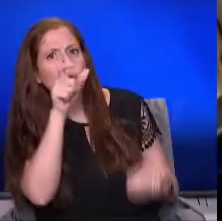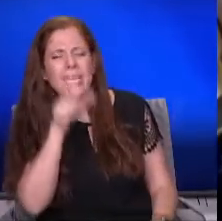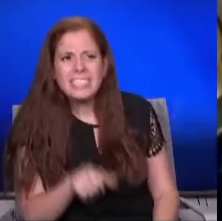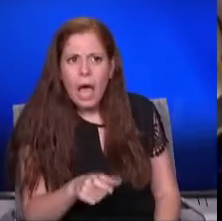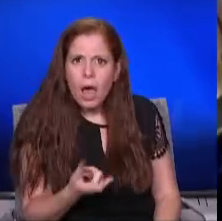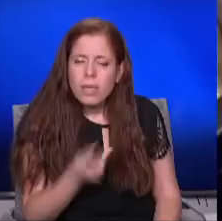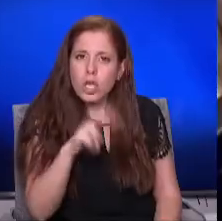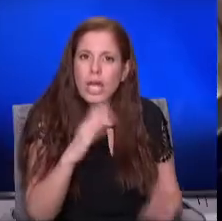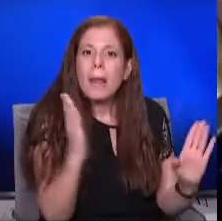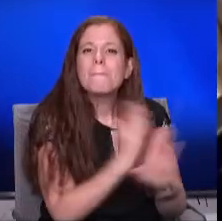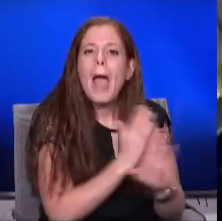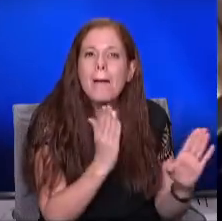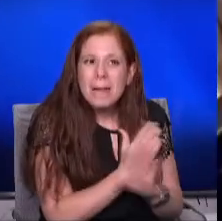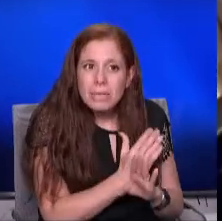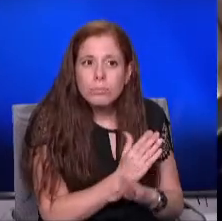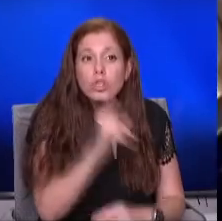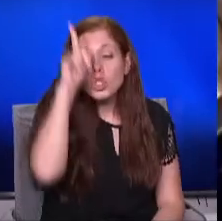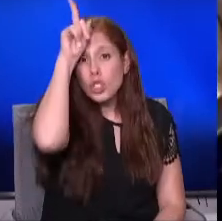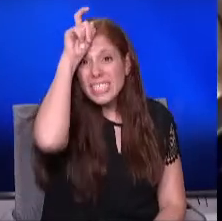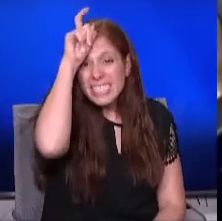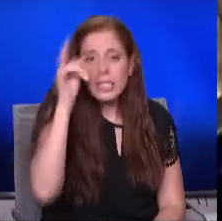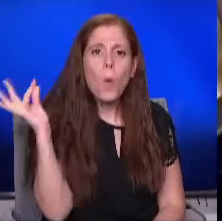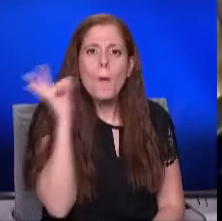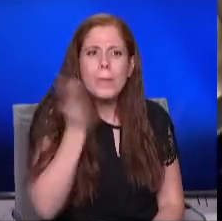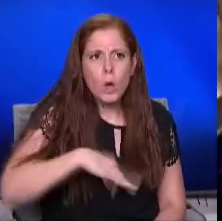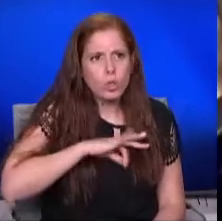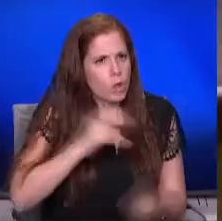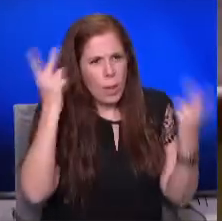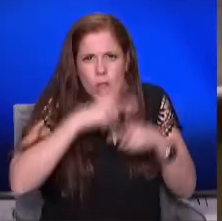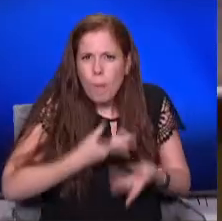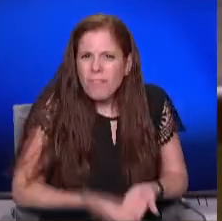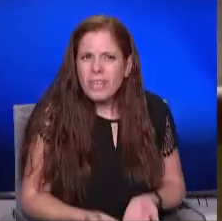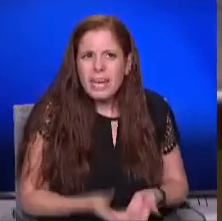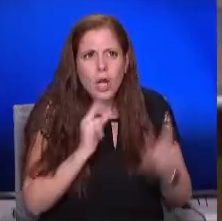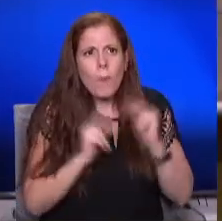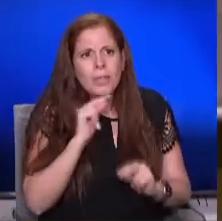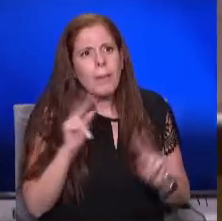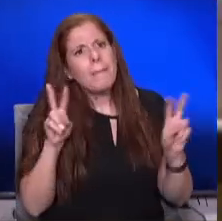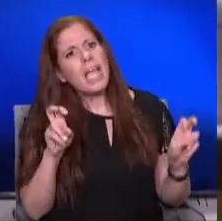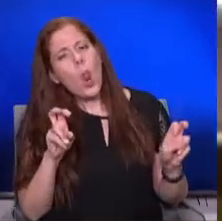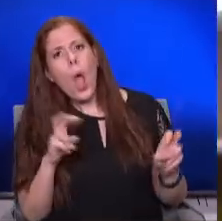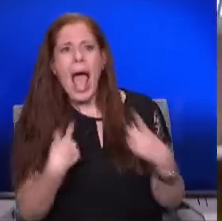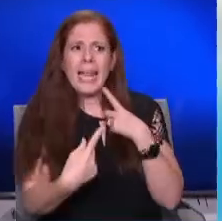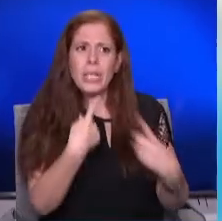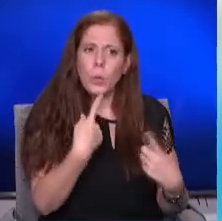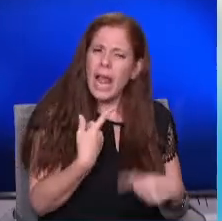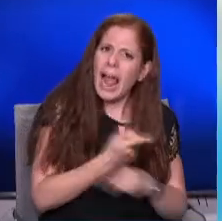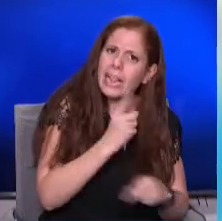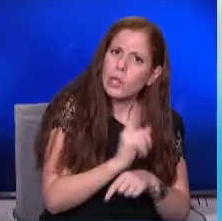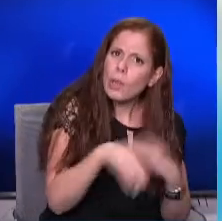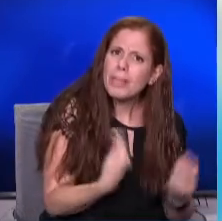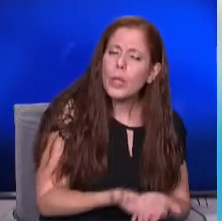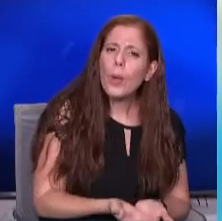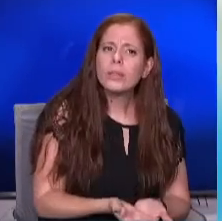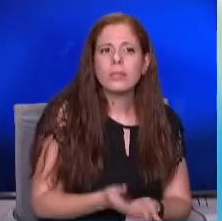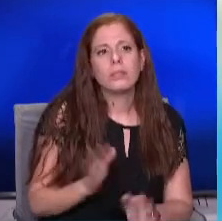כאן מחבלים שסרסרו בנות שלנו. אני לא מבין, אנחנו מדברים כאילו כאן הדיון הוא דיון על הטרדות מיניות. ועדה